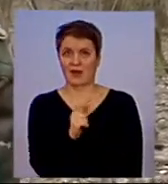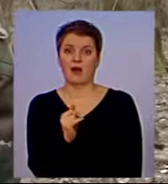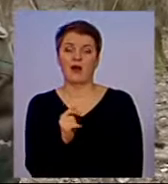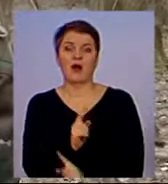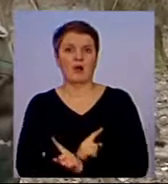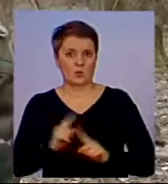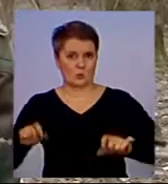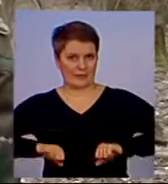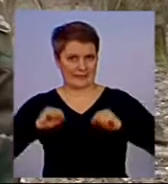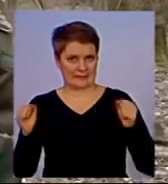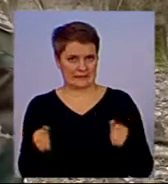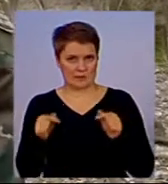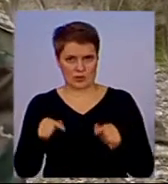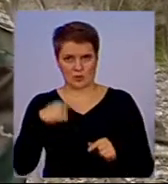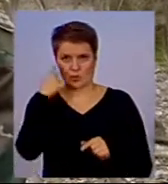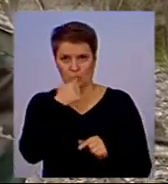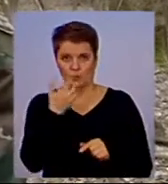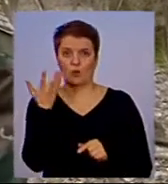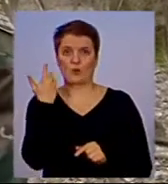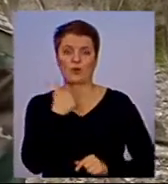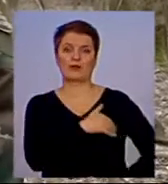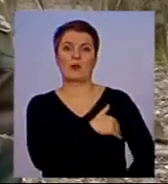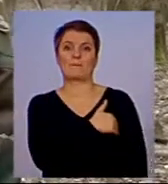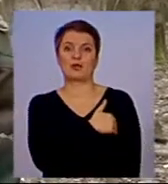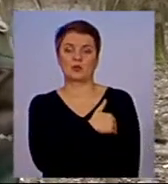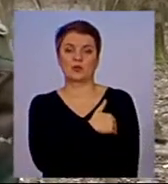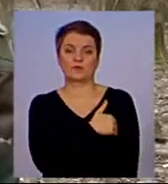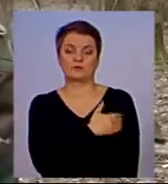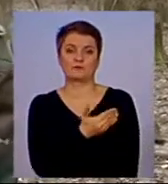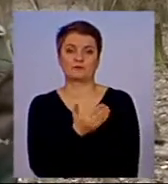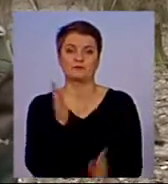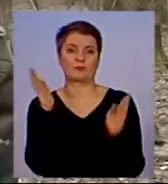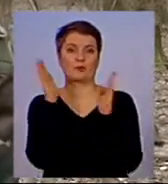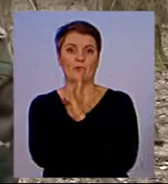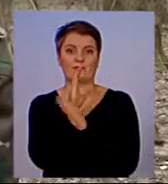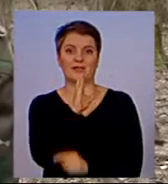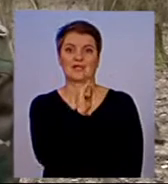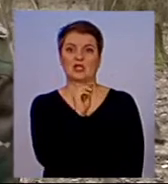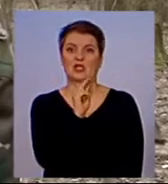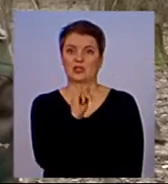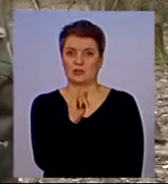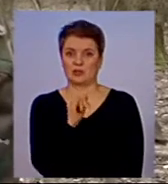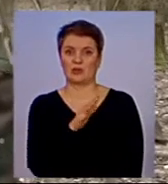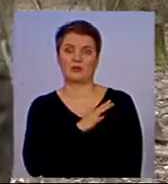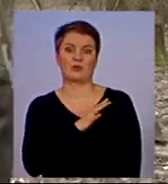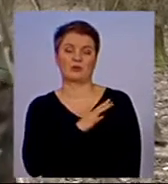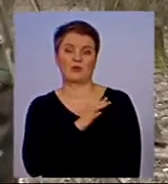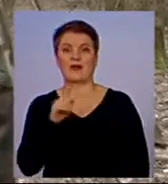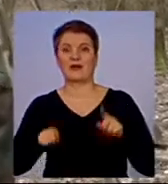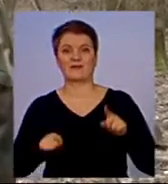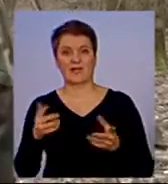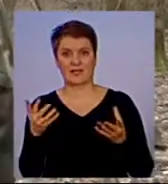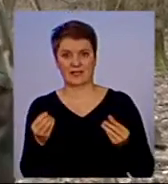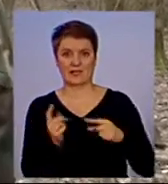зимі цього року, коли температура повітря в січні місяці досягала, деякі дні